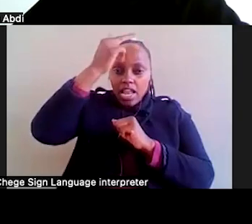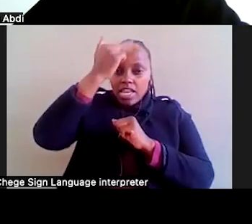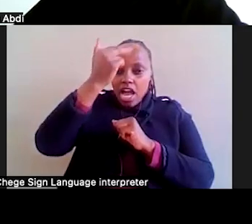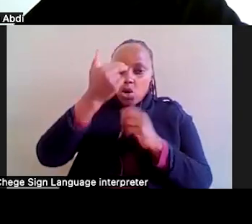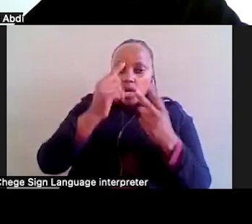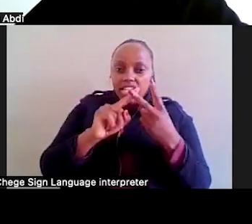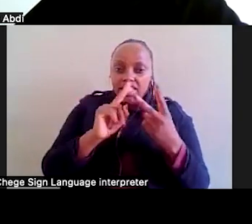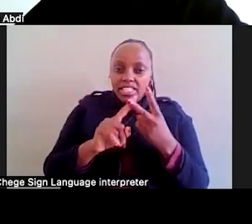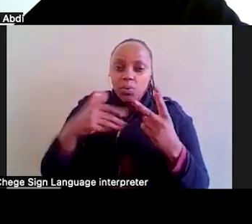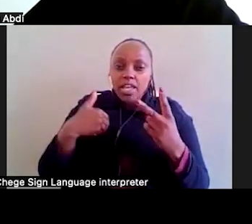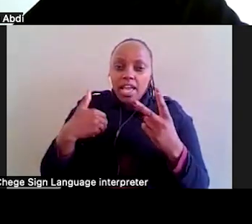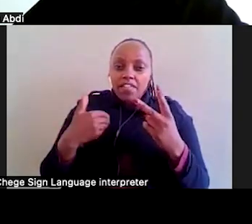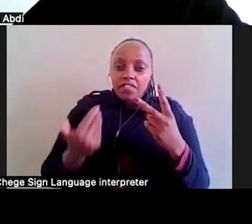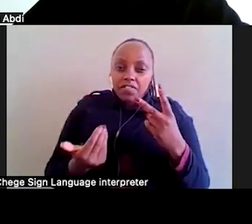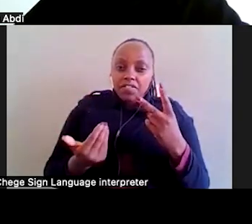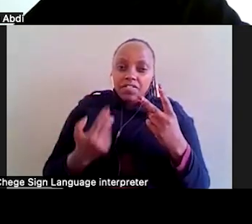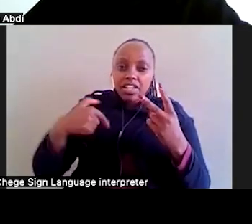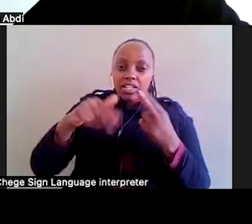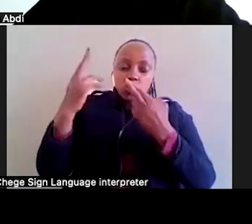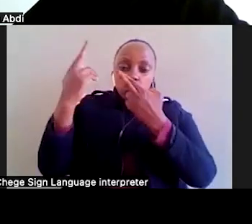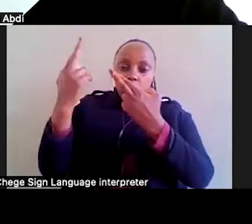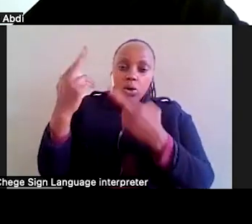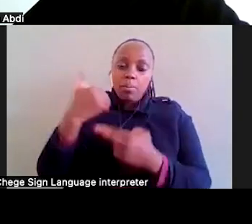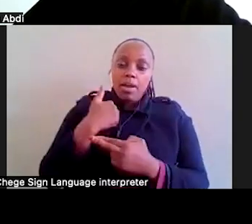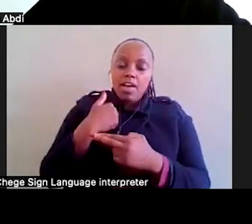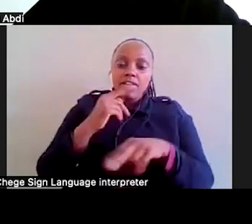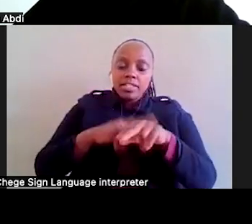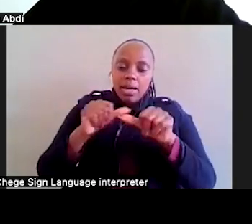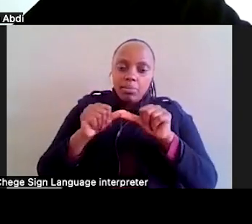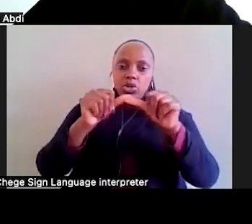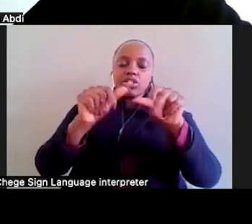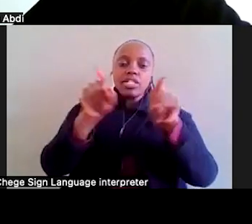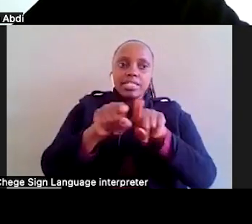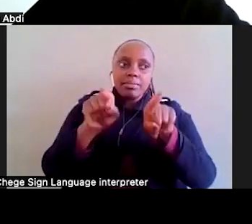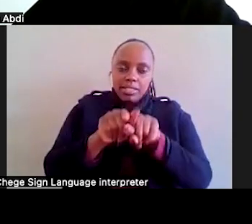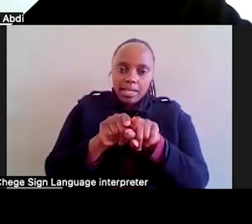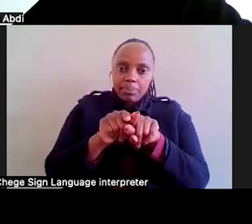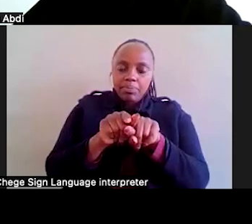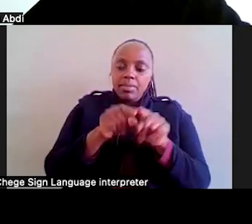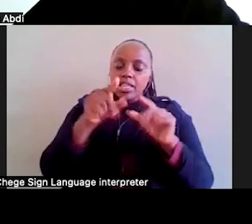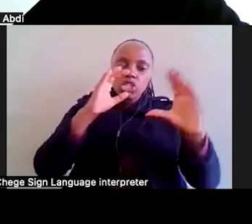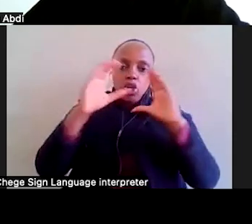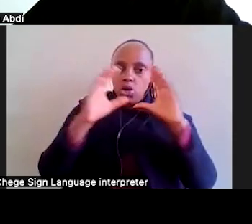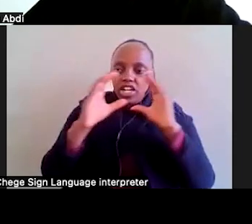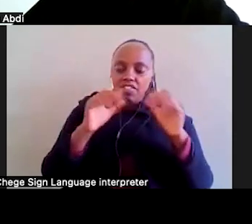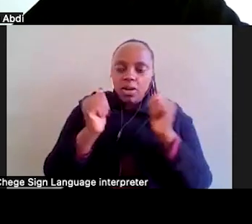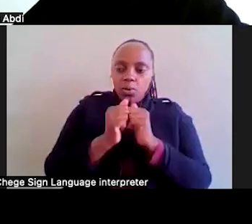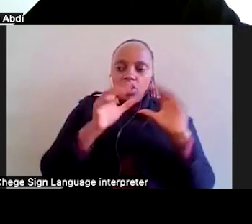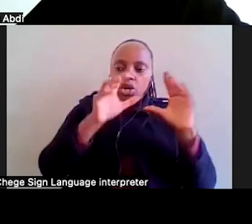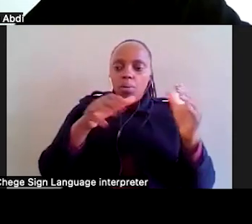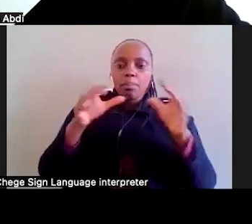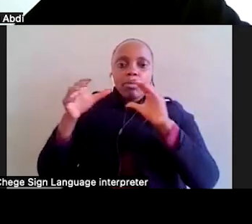So we are hoping that ገዥም አሉ አብረውን ወደፊት እነዚህን